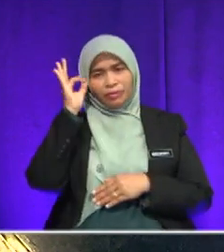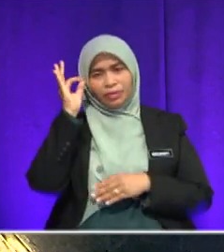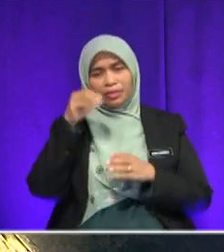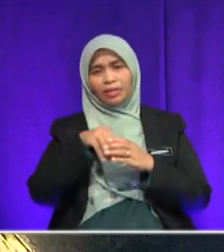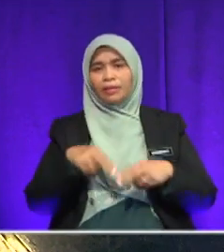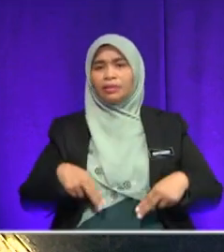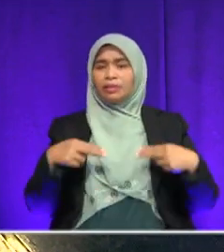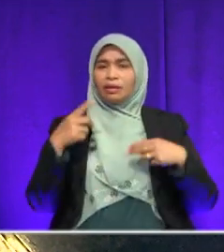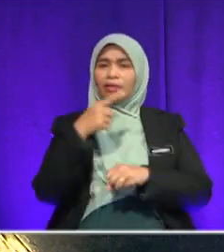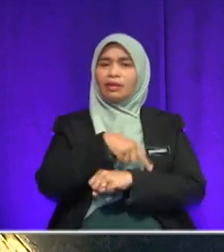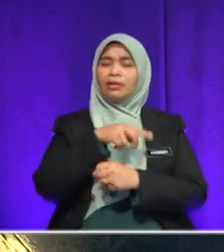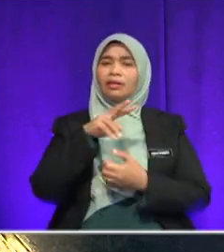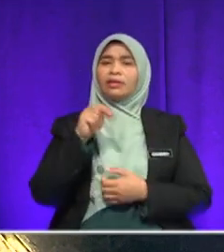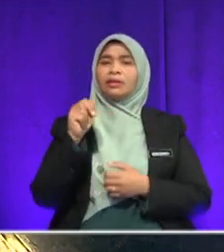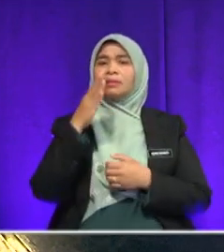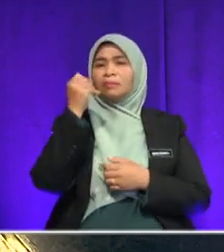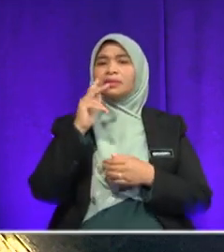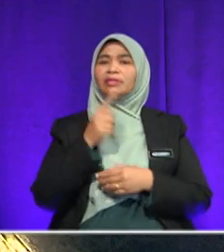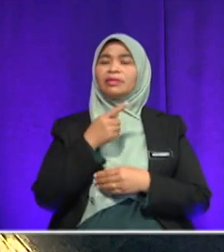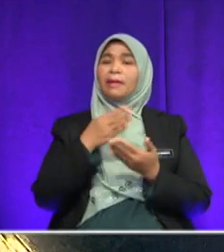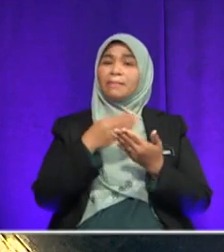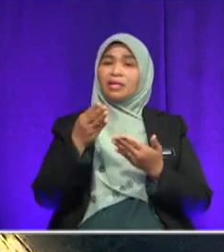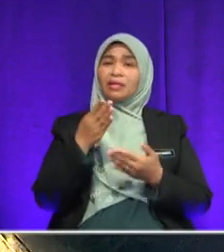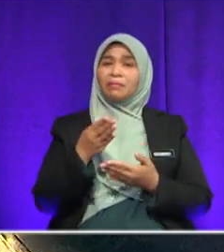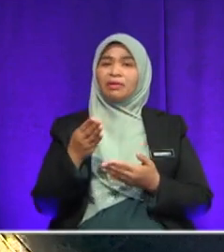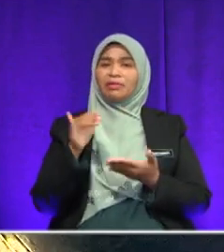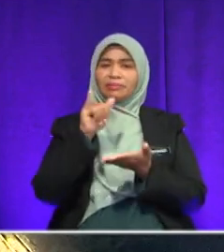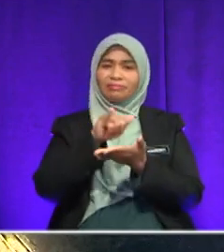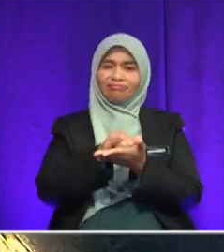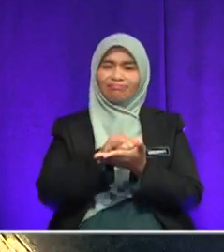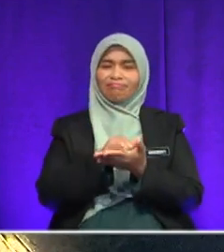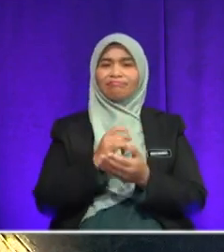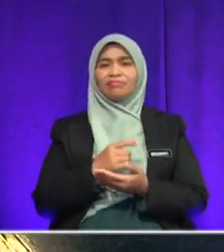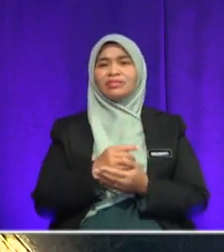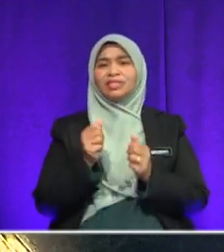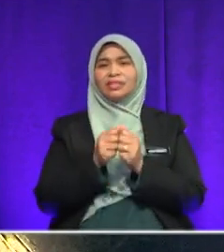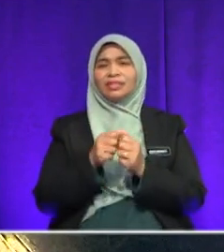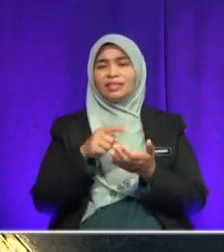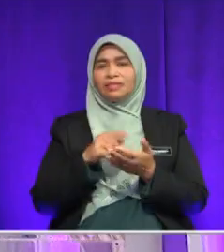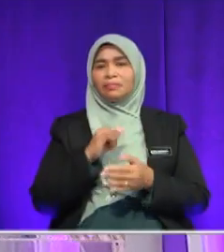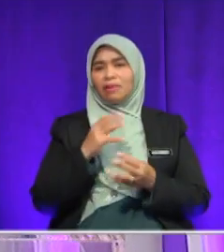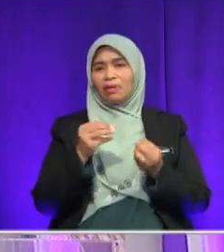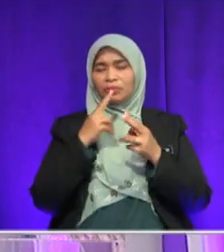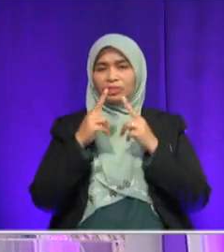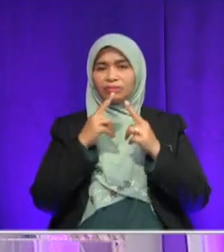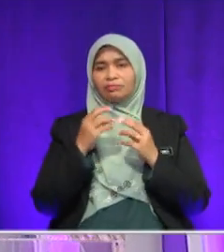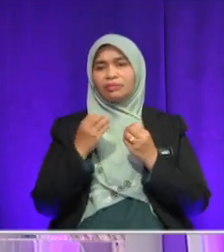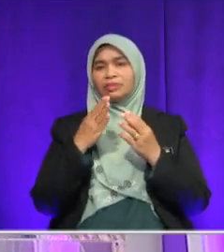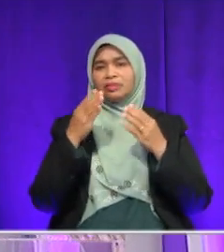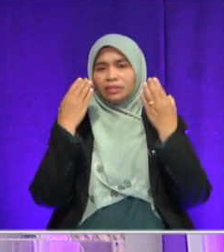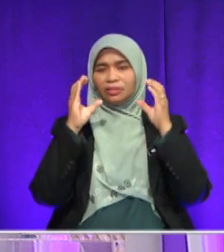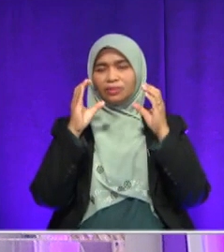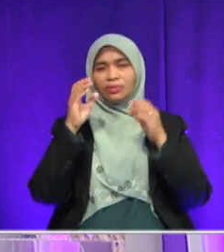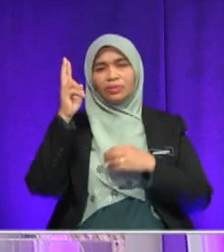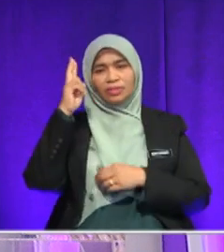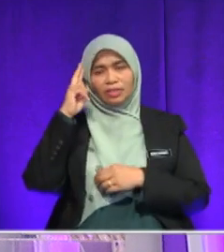harian mengapakah kita membeli barangan tersebut. Betul, Cikgu Roslan? Ya, betul, Adi. Dengan itu, saya ingin mengucapkan ribuan terima kasih kepada guru kita iaitu